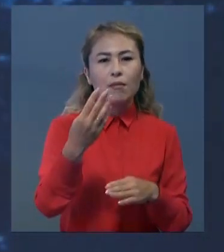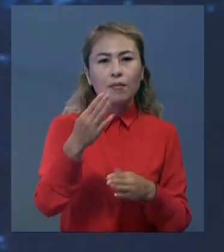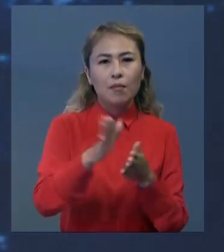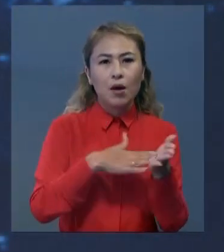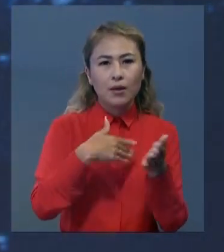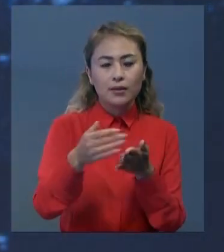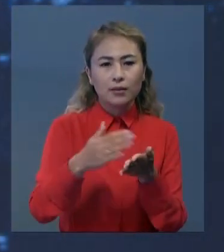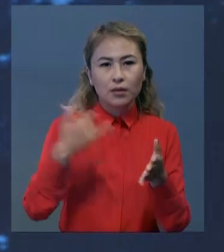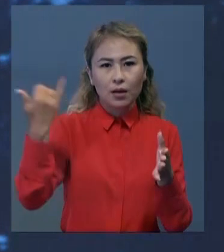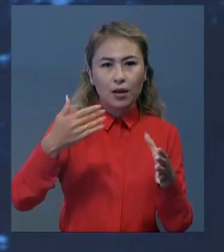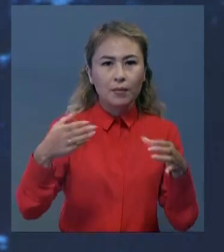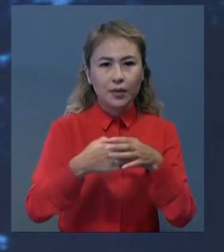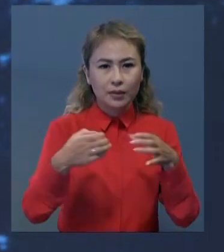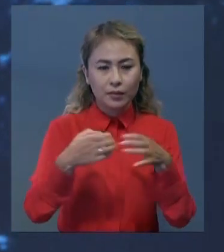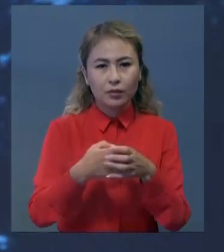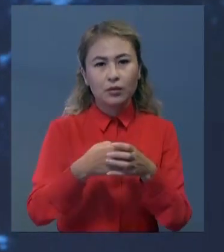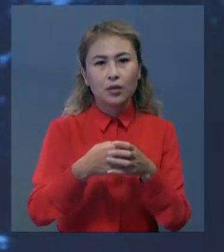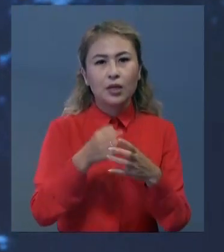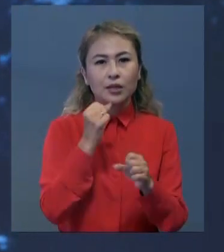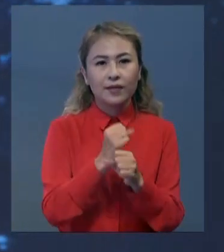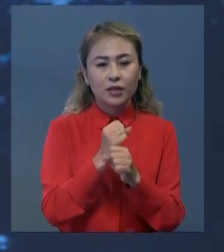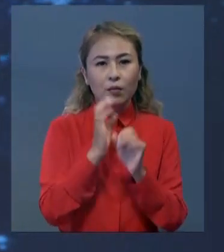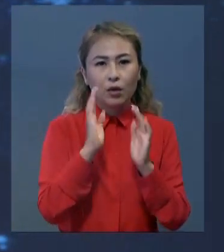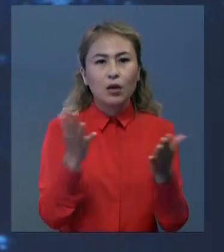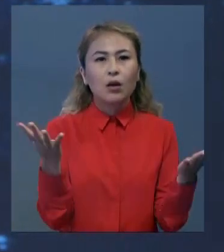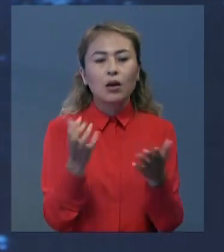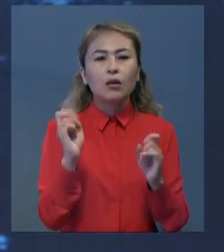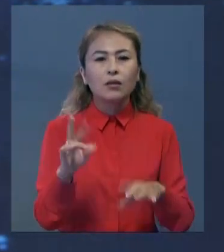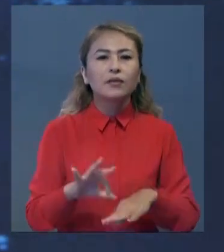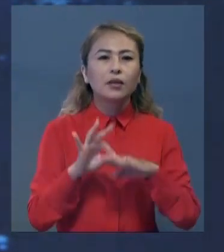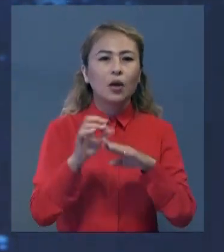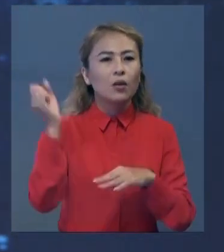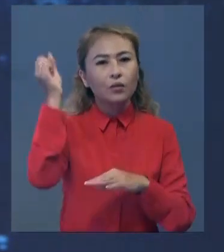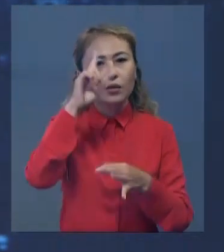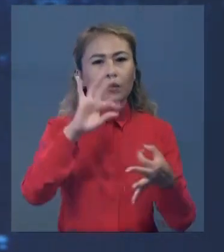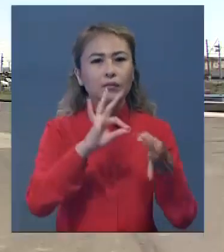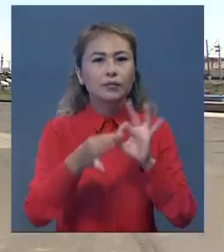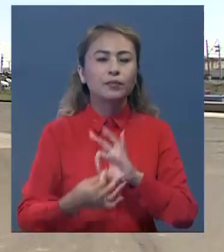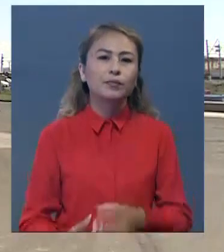құю бекеті компания брендмен жұмыс істейді. Ол қалай іске асады, тілші бейнематериалында.